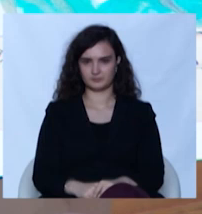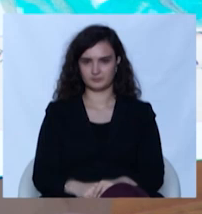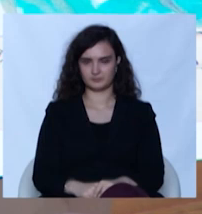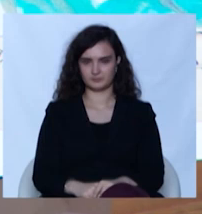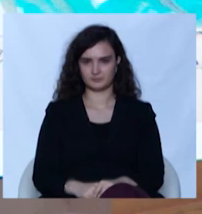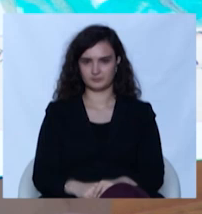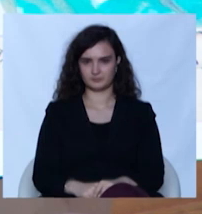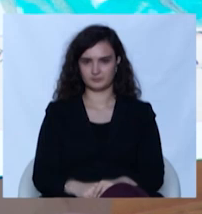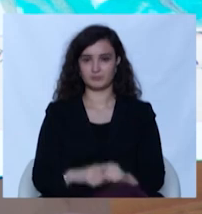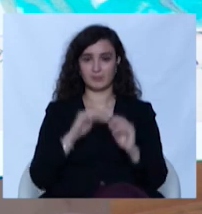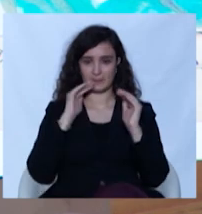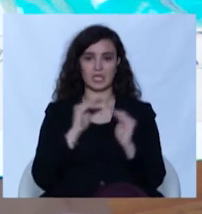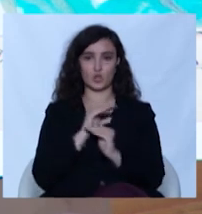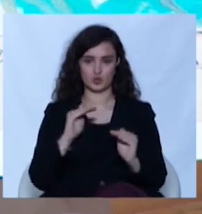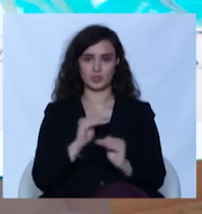მღეროდეს.